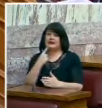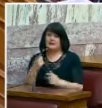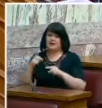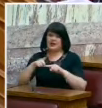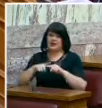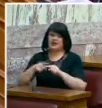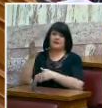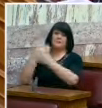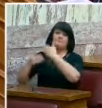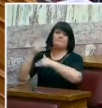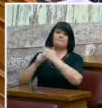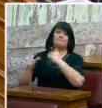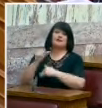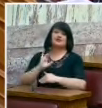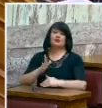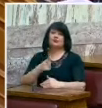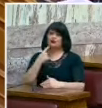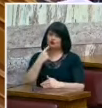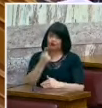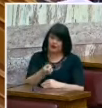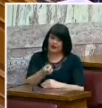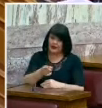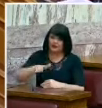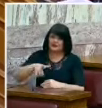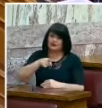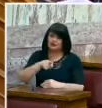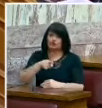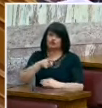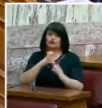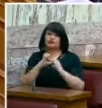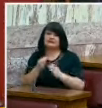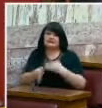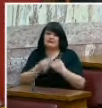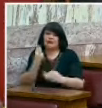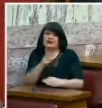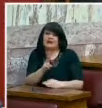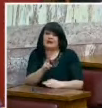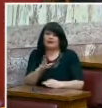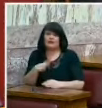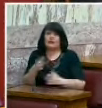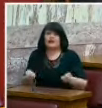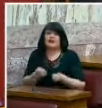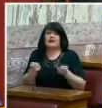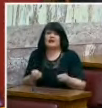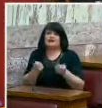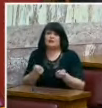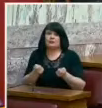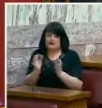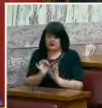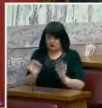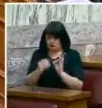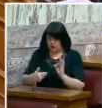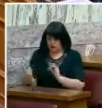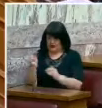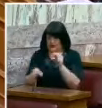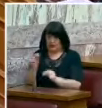να το γνωρίζετε, επειδή μπορεί οι επικοινωνιολόγοι σας να θέλουν να το χρησιμοποιήσουν και στην προεκλογική εκστρατεία, μην